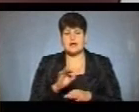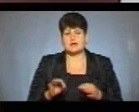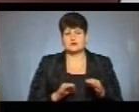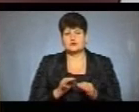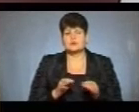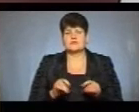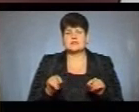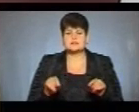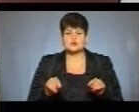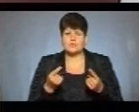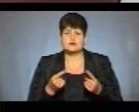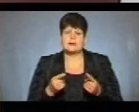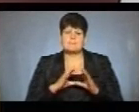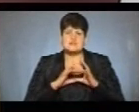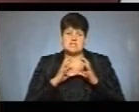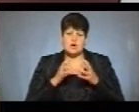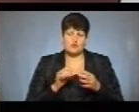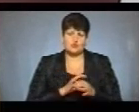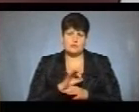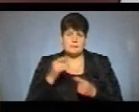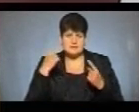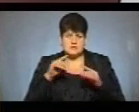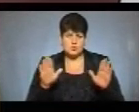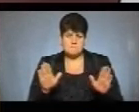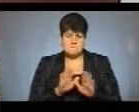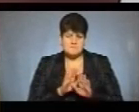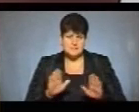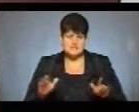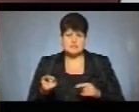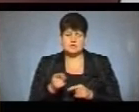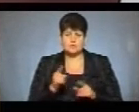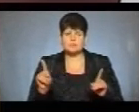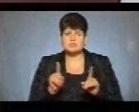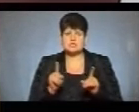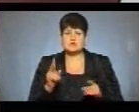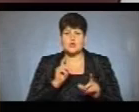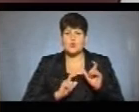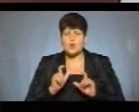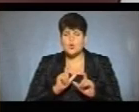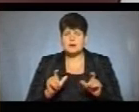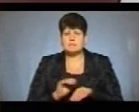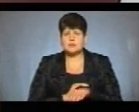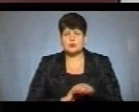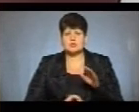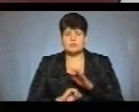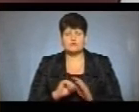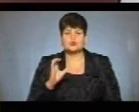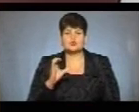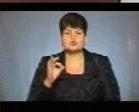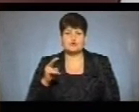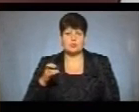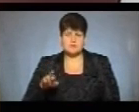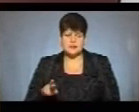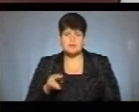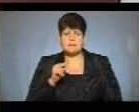Шагай, засновник міжнародного проєкту «Української мистецької пісні» Павло Гунька, Тернопільський музичний коледж і благодійний фонд «Соломія». Павло Гунька